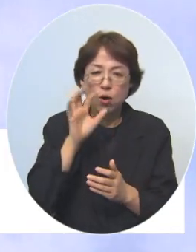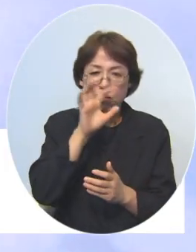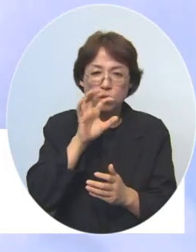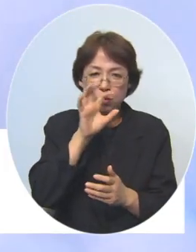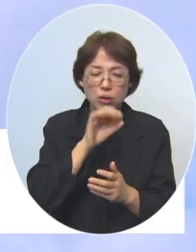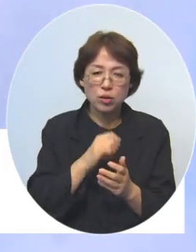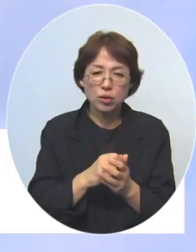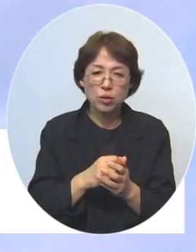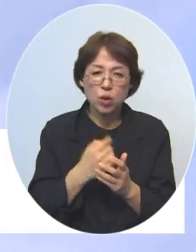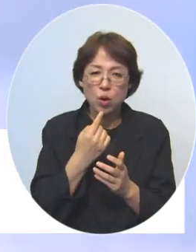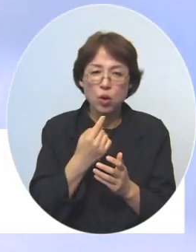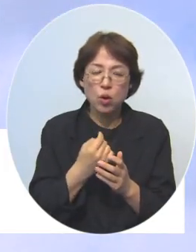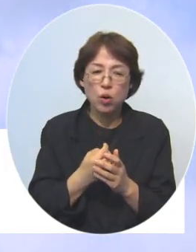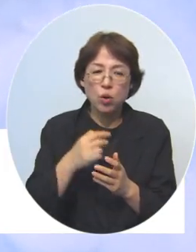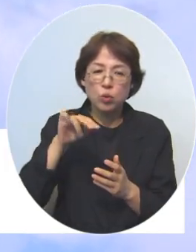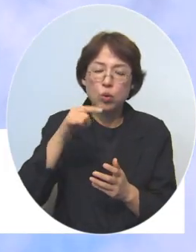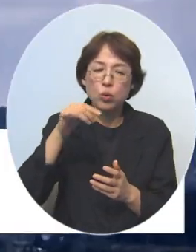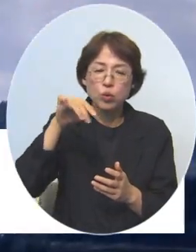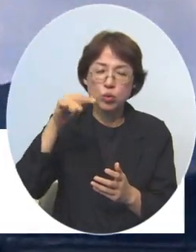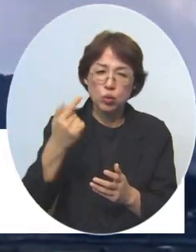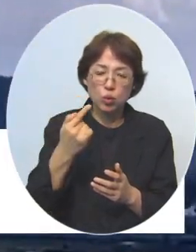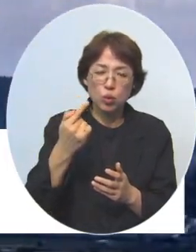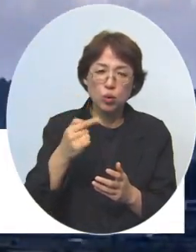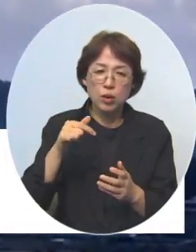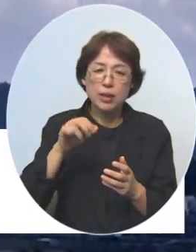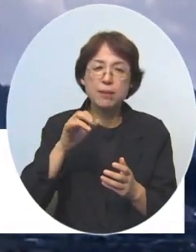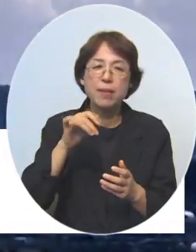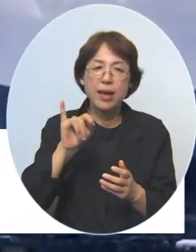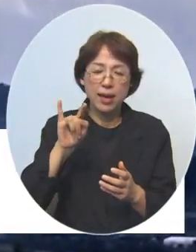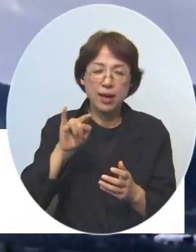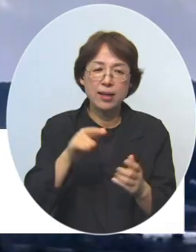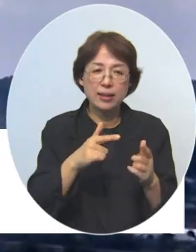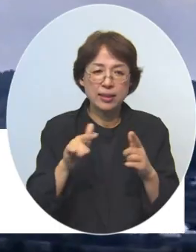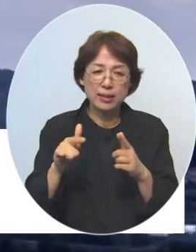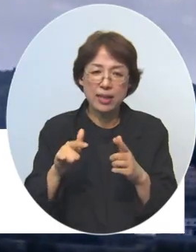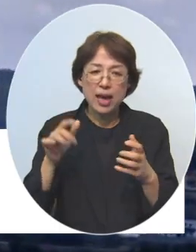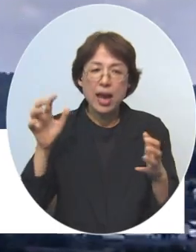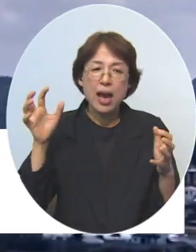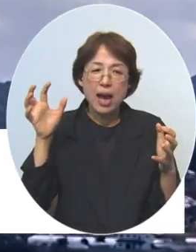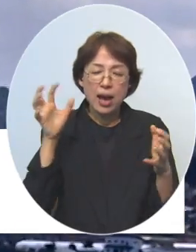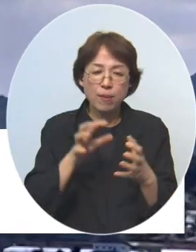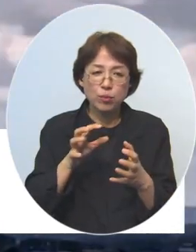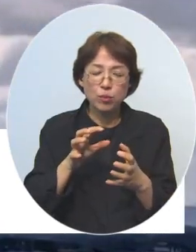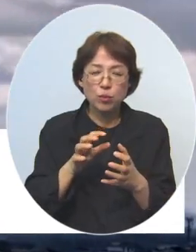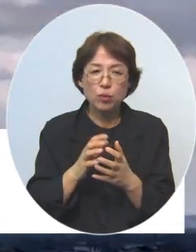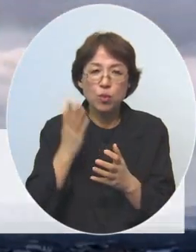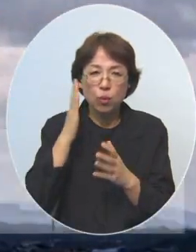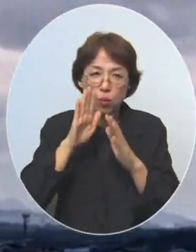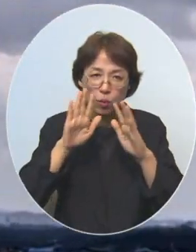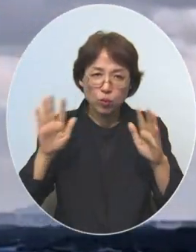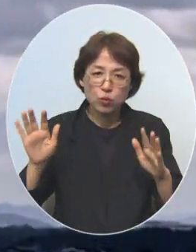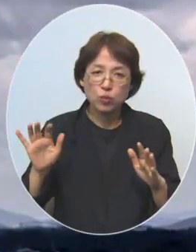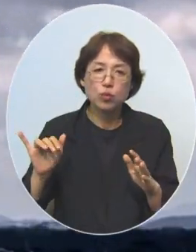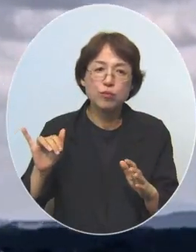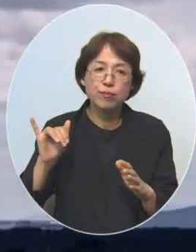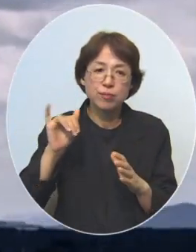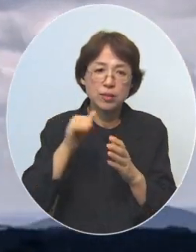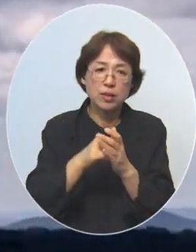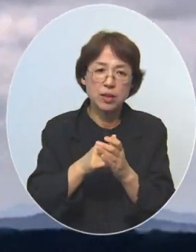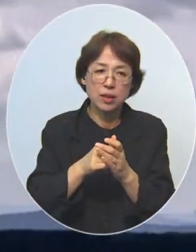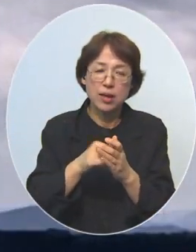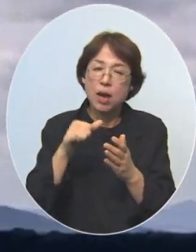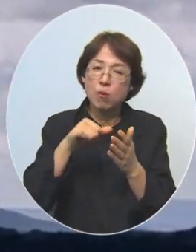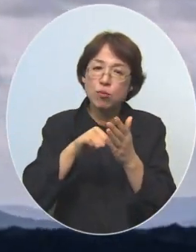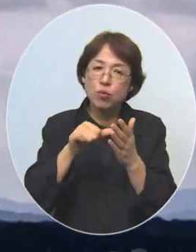속초와 해청 과 여주 훈련장 일대에서 합동 공중재보급 훈련을 실시했습니다 공중재보급